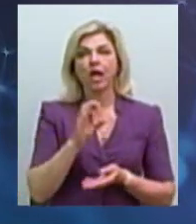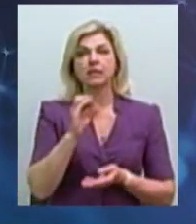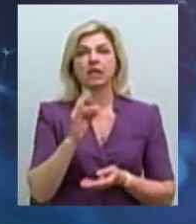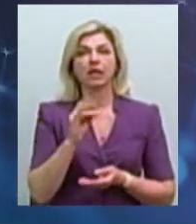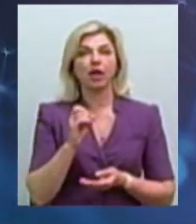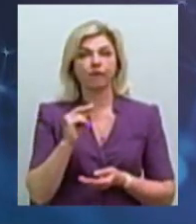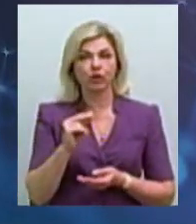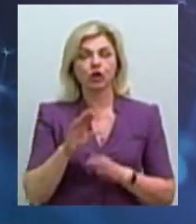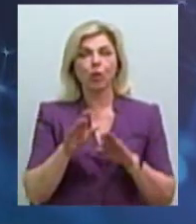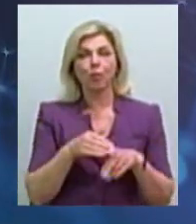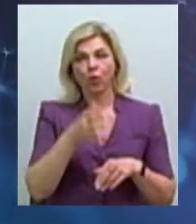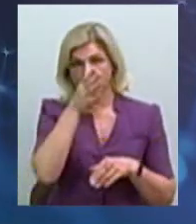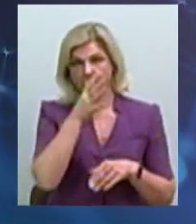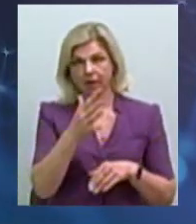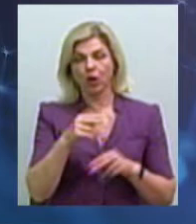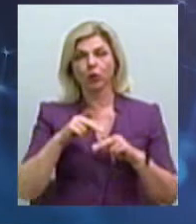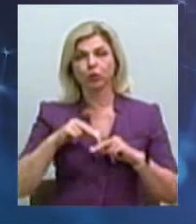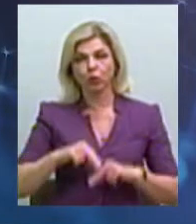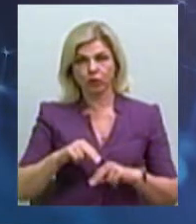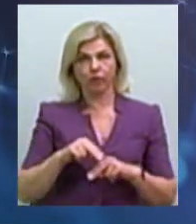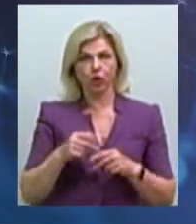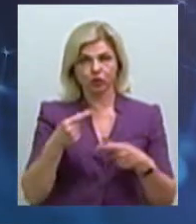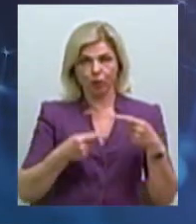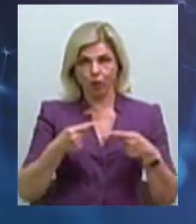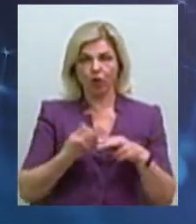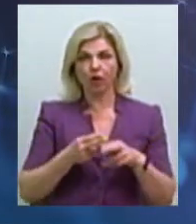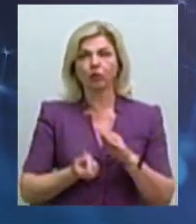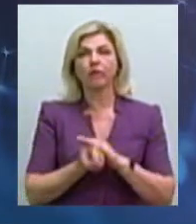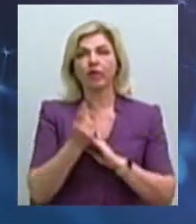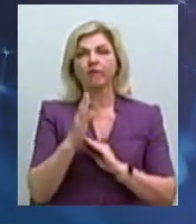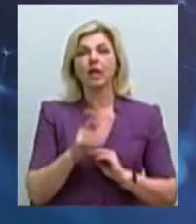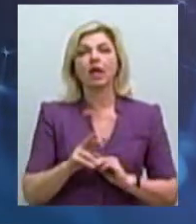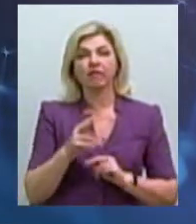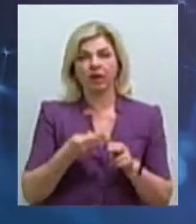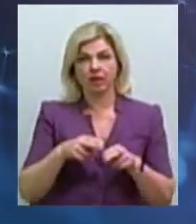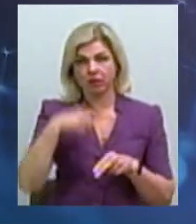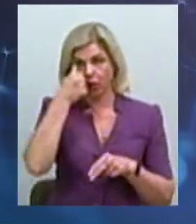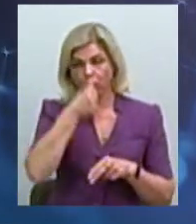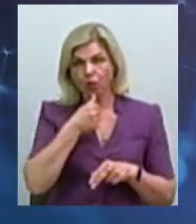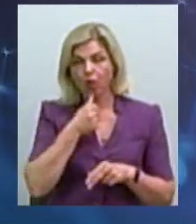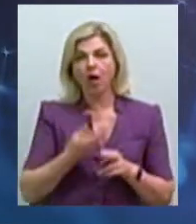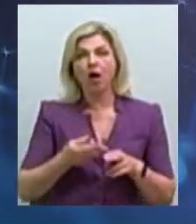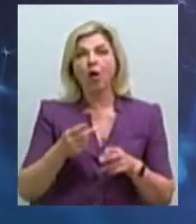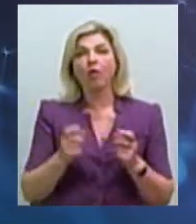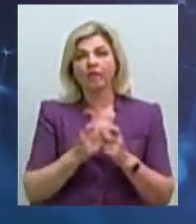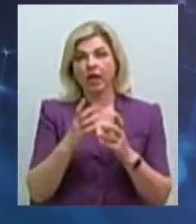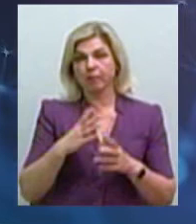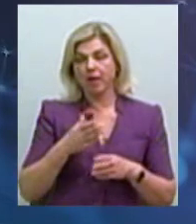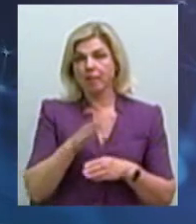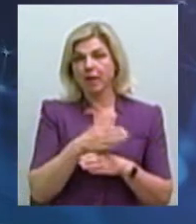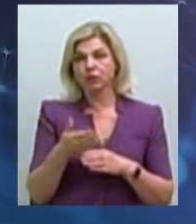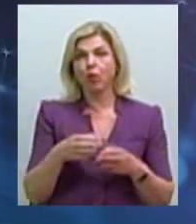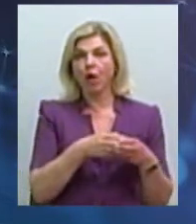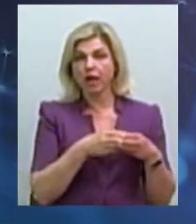після п'ятимісячного трудового спору, який виник у січні цього року між колективом та екс-директором закладу. Отже, про те,